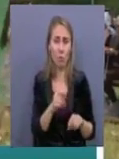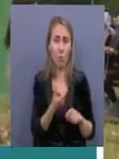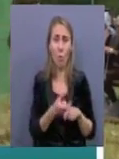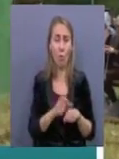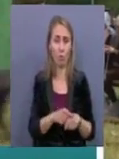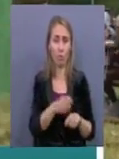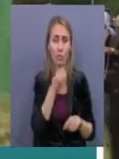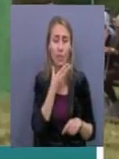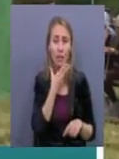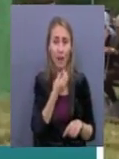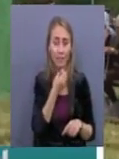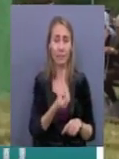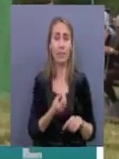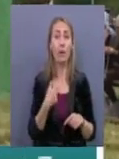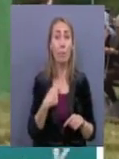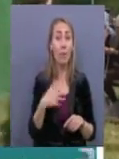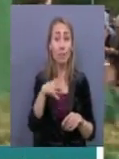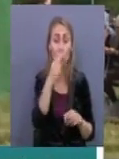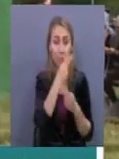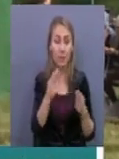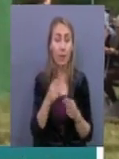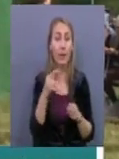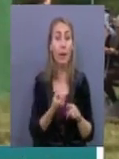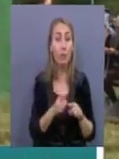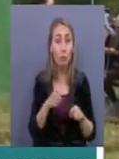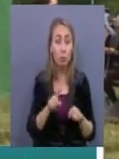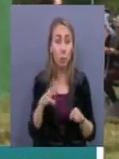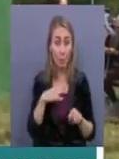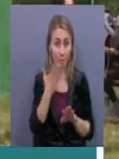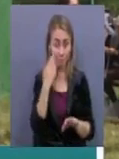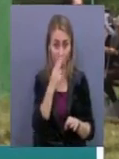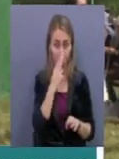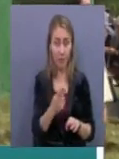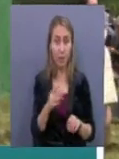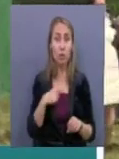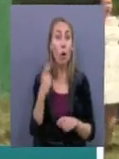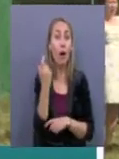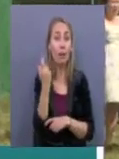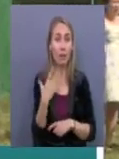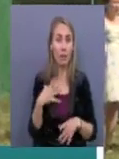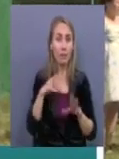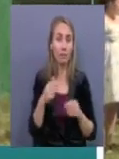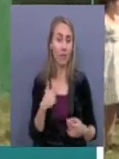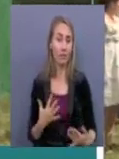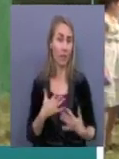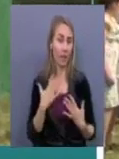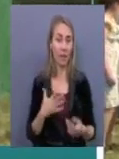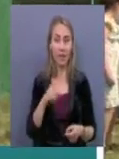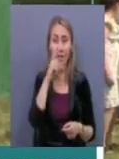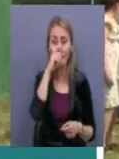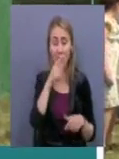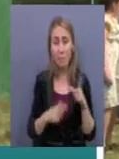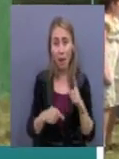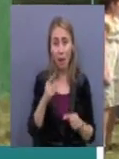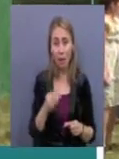көрсетіліп жатқан қонақжайлылық бейжай қалдырмай, бізді шабыттандыра түсуде. Сіздердің қышқыл сүт өнімдеріңізді Украина асханасынан